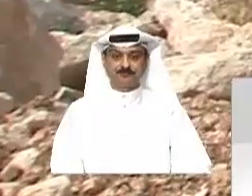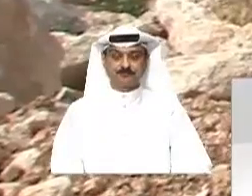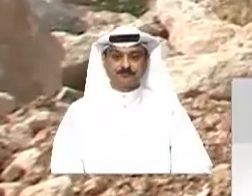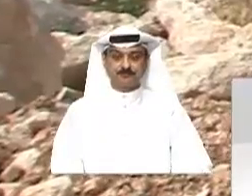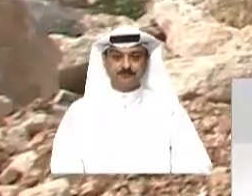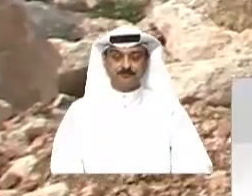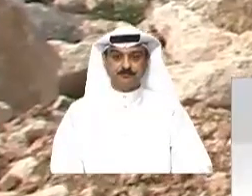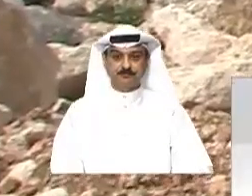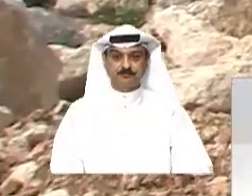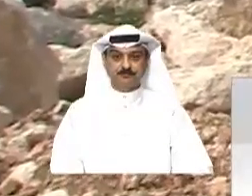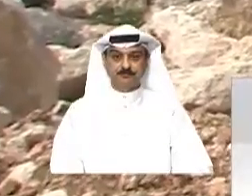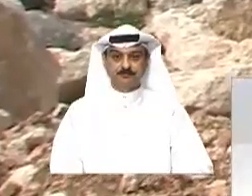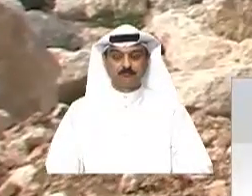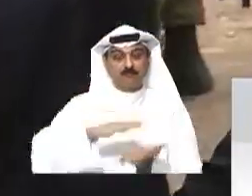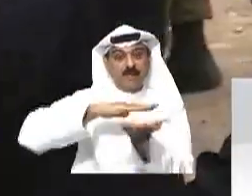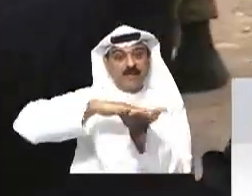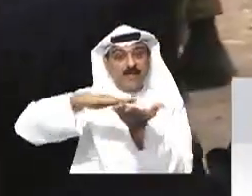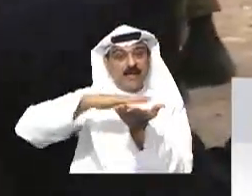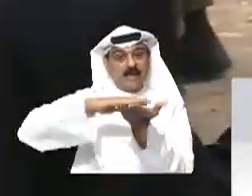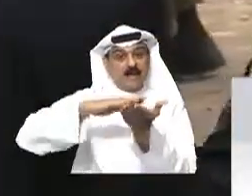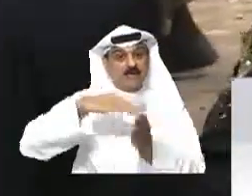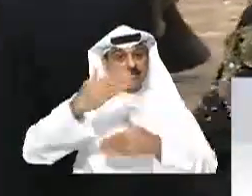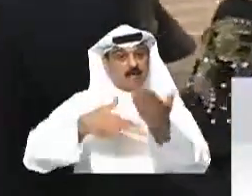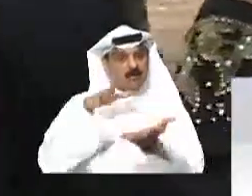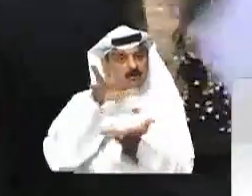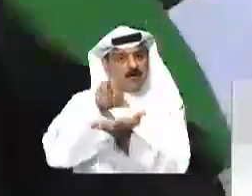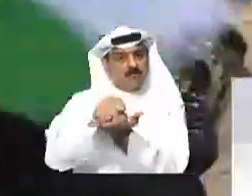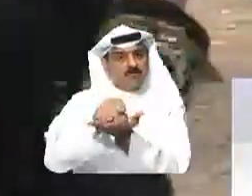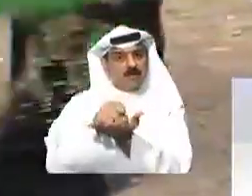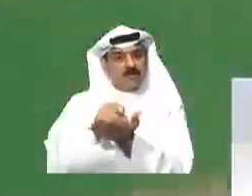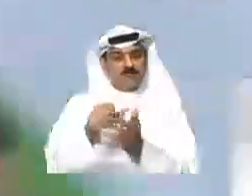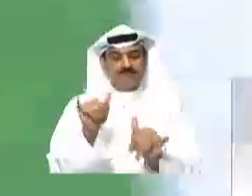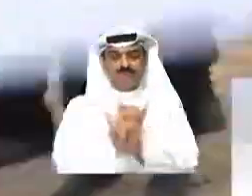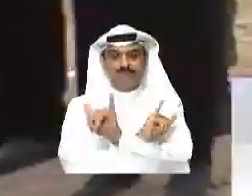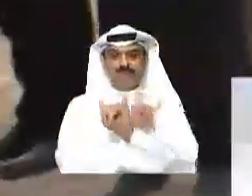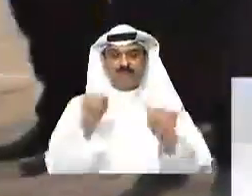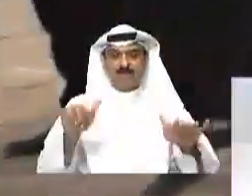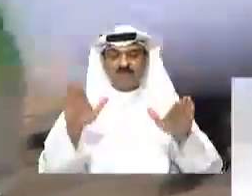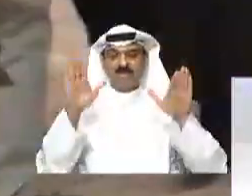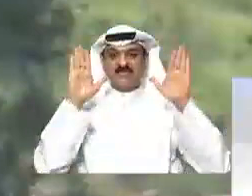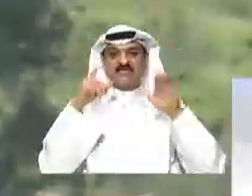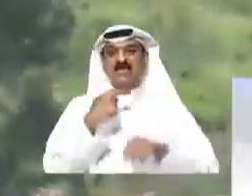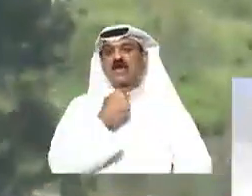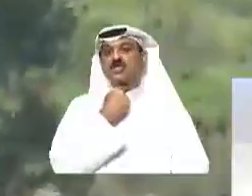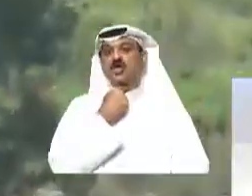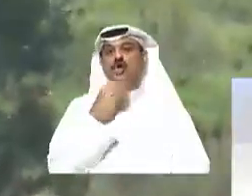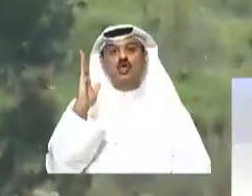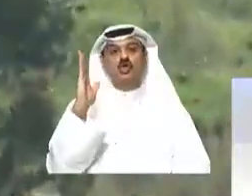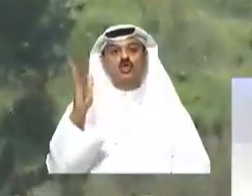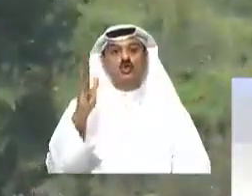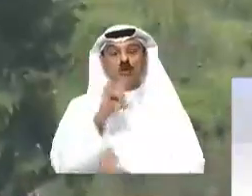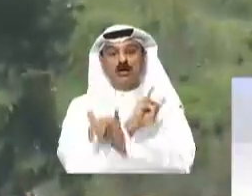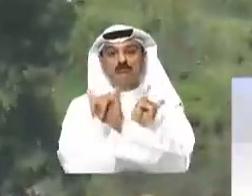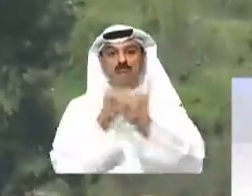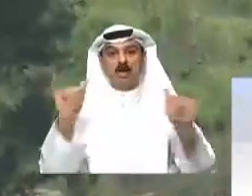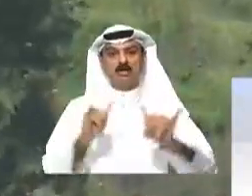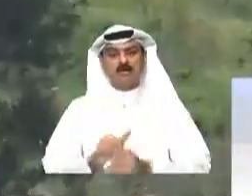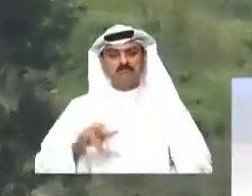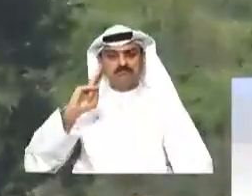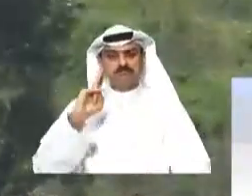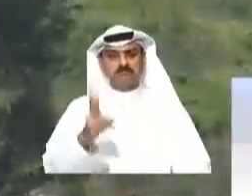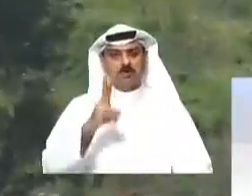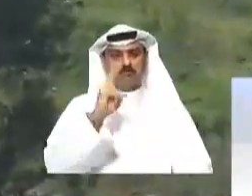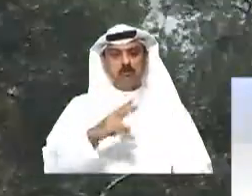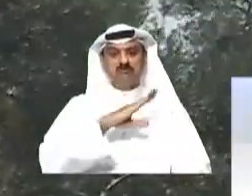فوق الأراضي المهددة بالمصادرة منعوا من تأدية صلاة الجمعة تحت حجج واهية، حيث قوبلوا بالقمع من قبل